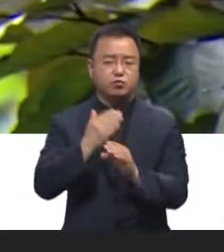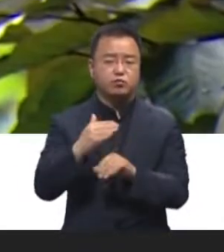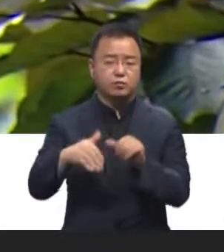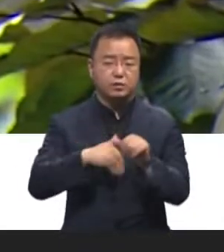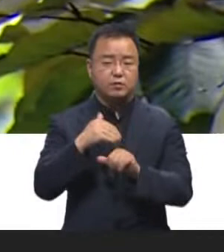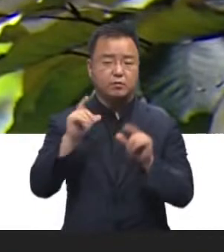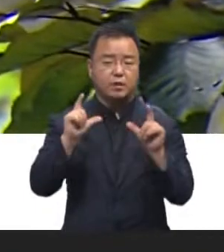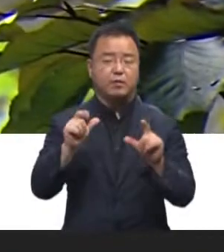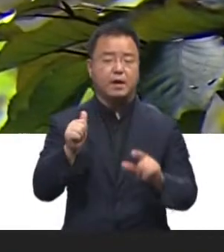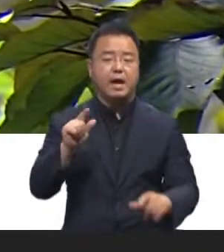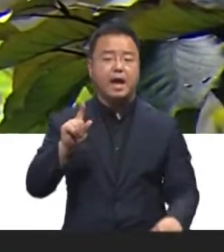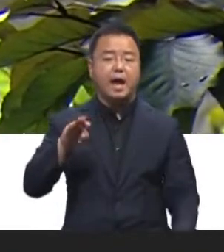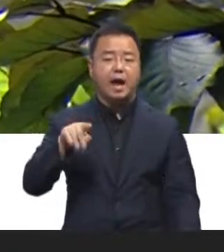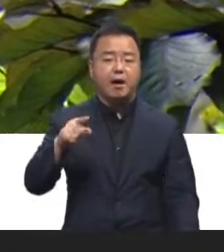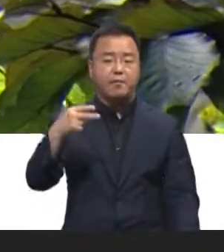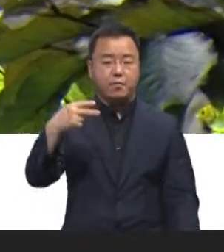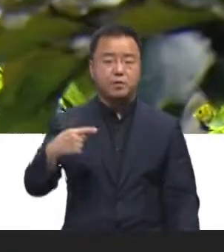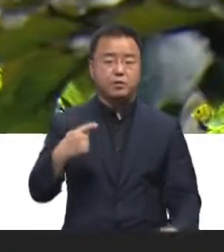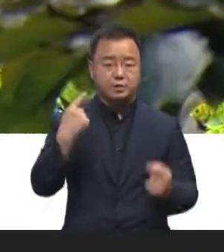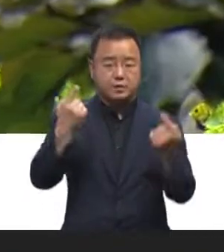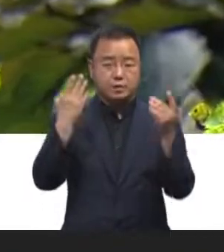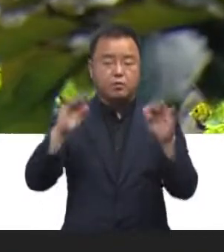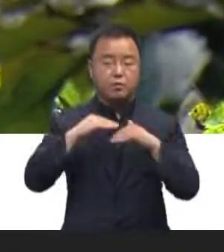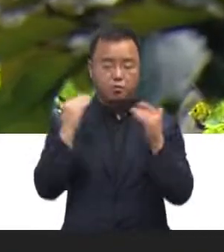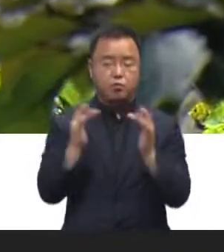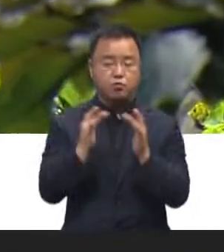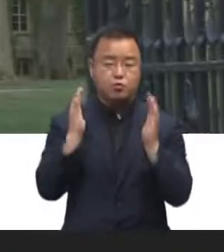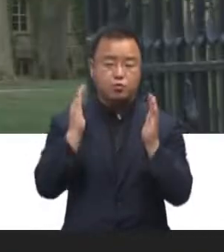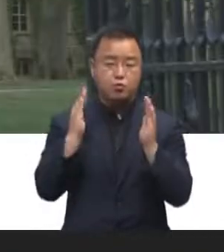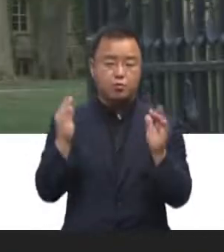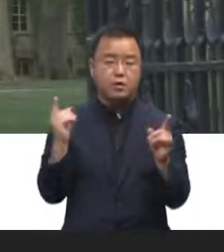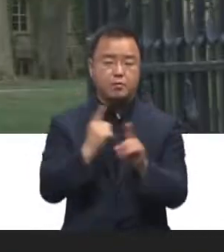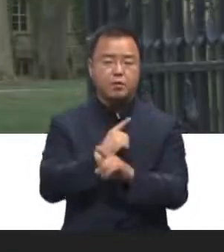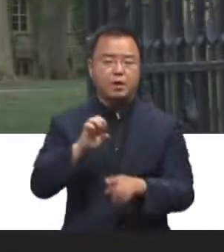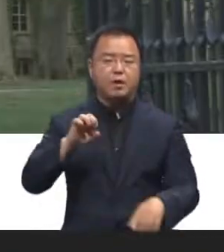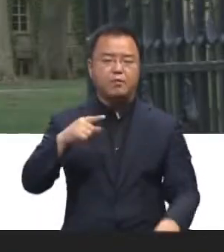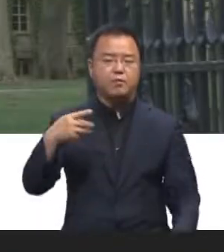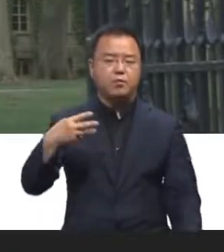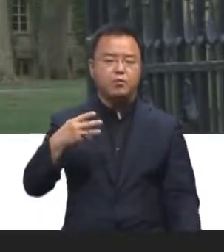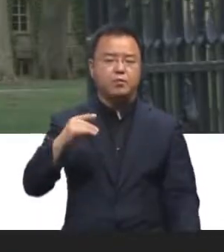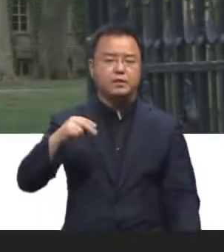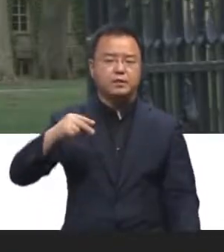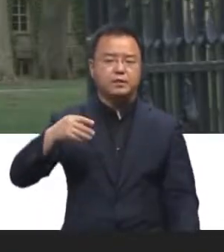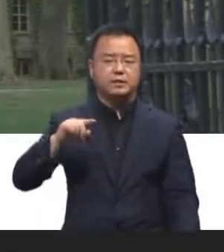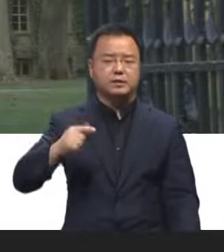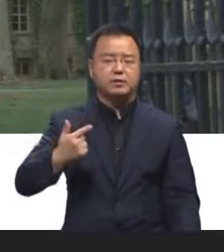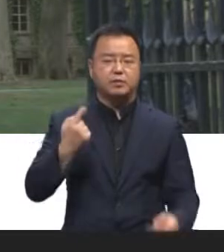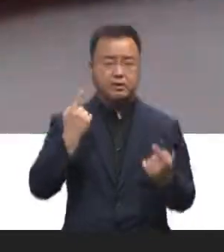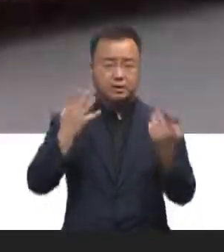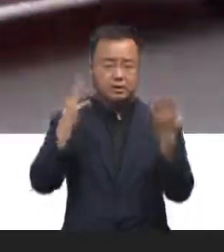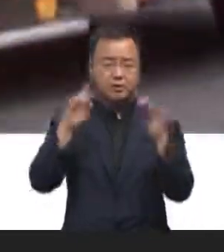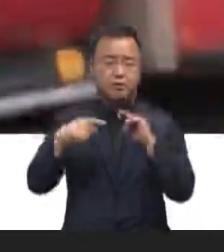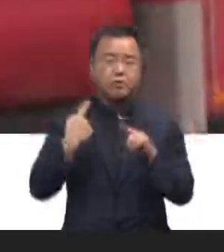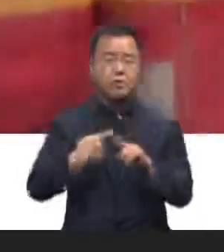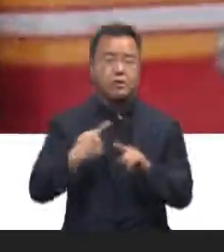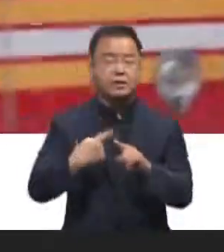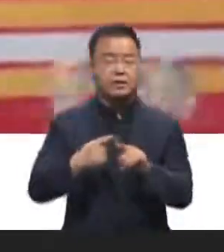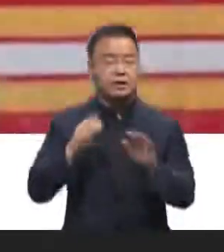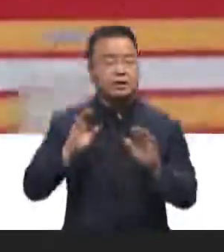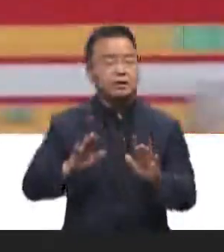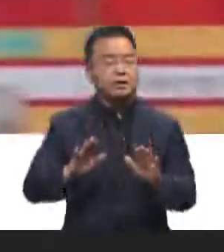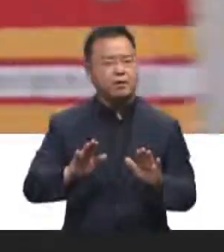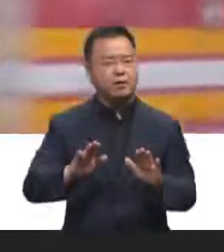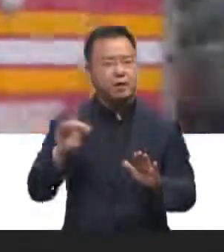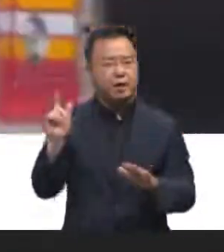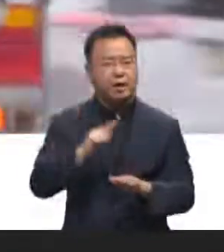모든 수업을 온라인으로 예정이고 프린스턴 데도 거의 모든 수업을 온라인으로 진행 합니다 하루 신규